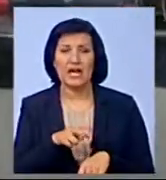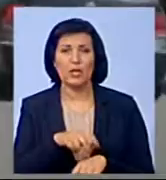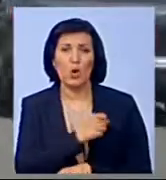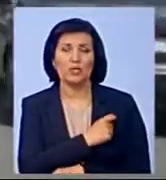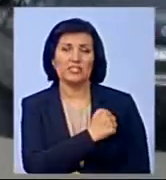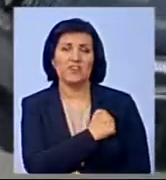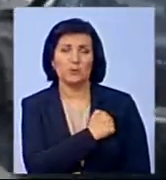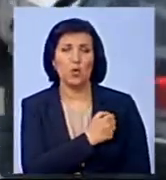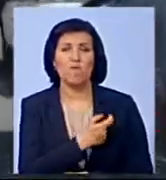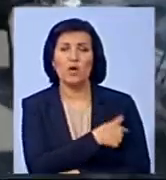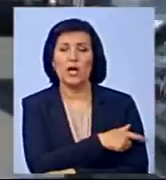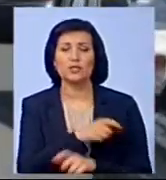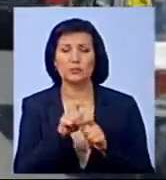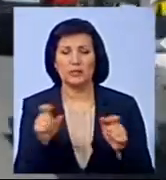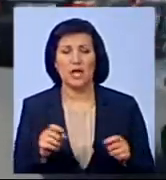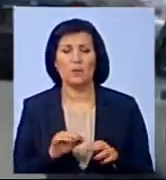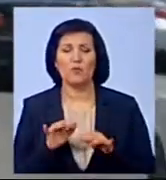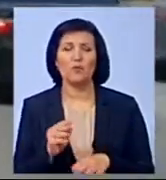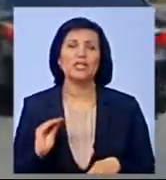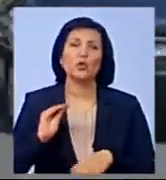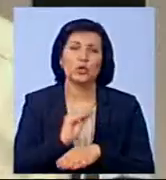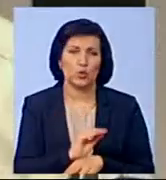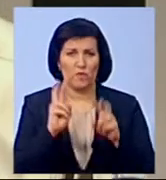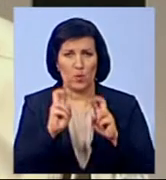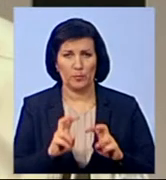шпиталю проводять додаткові обстеження поранених.